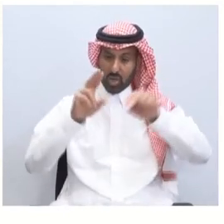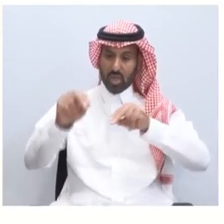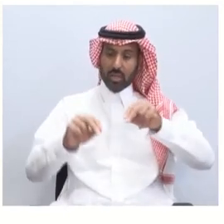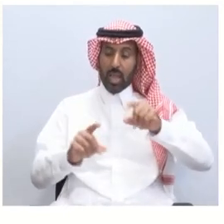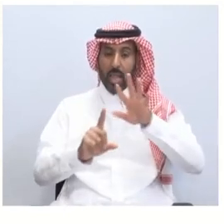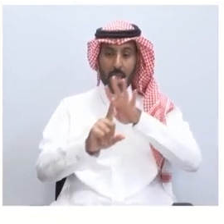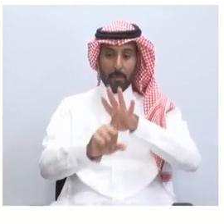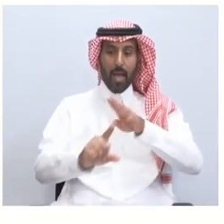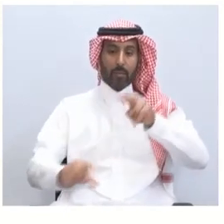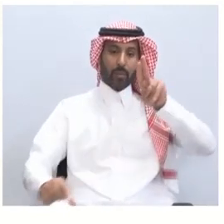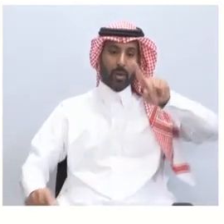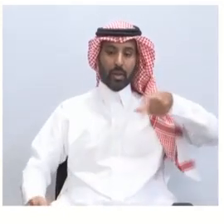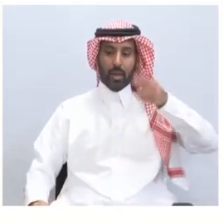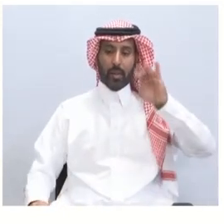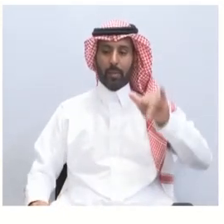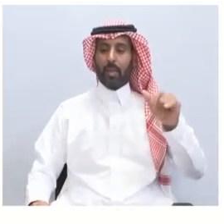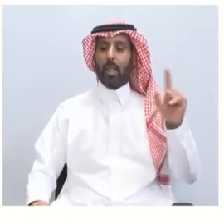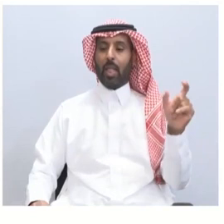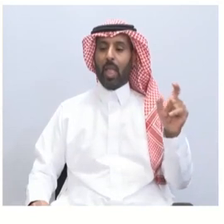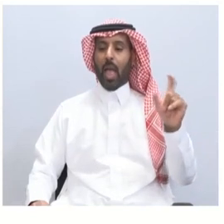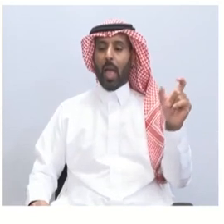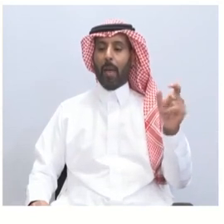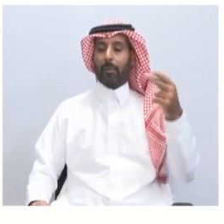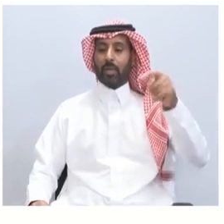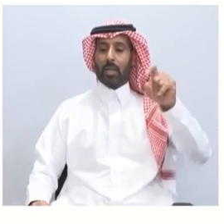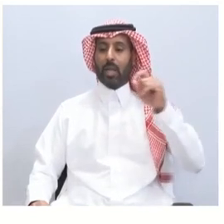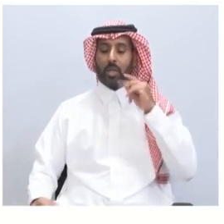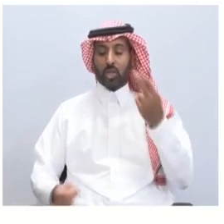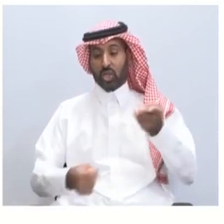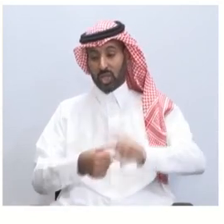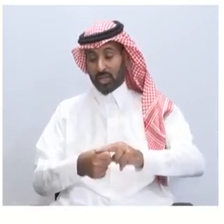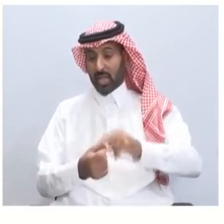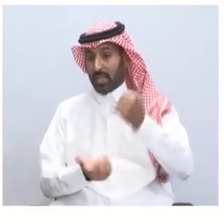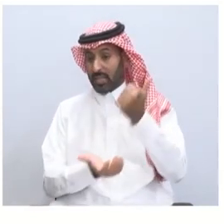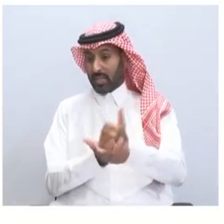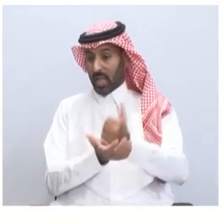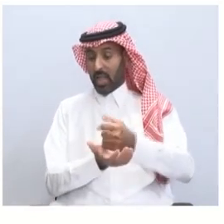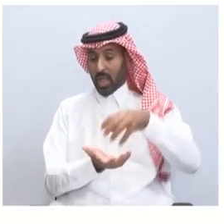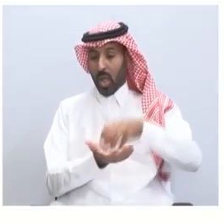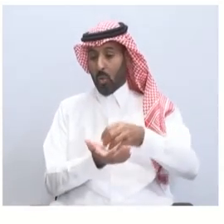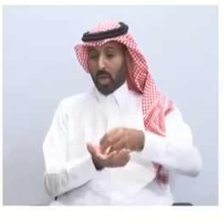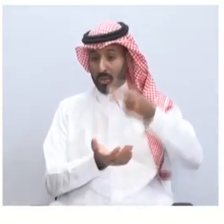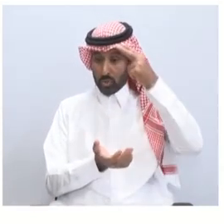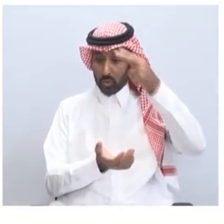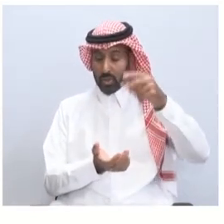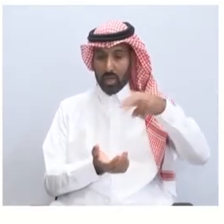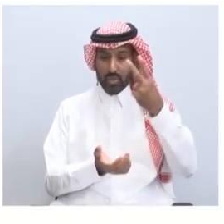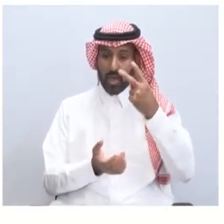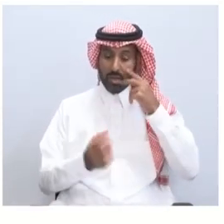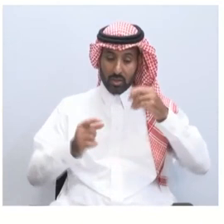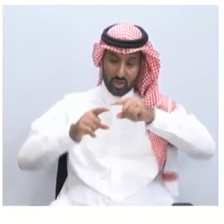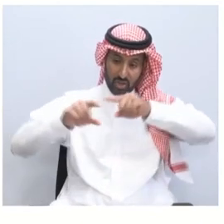الله وهو يعيد تاسيس الدوله السعوديه الثانيه التفاف